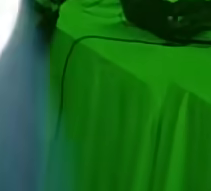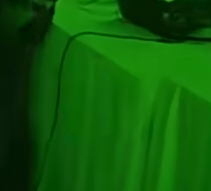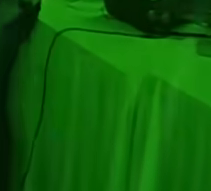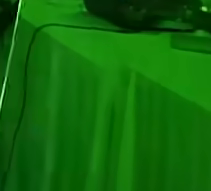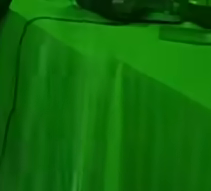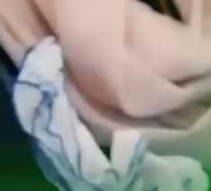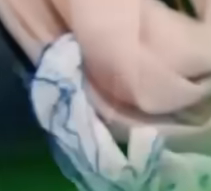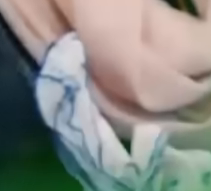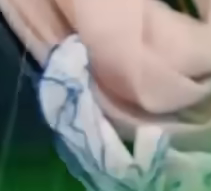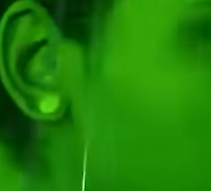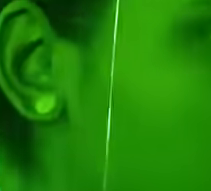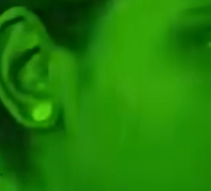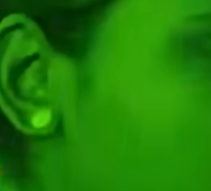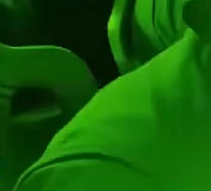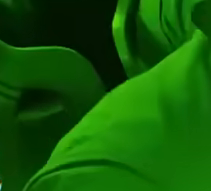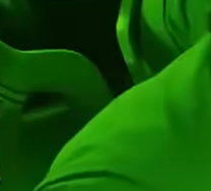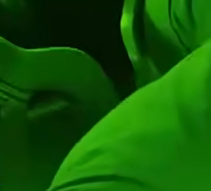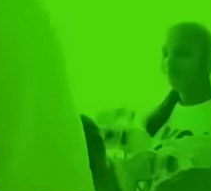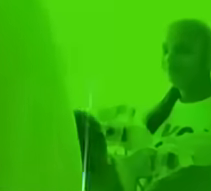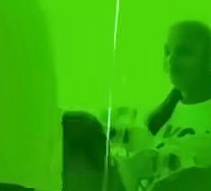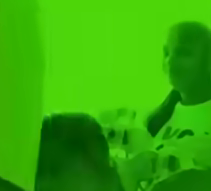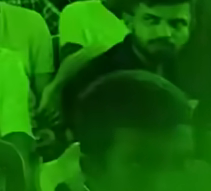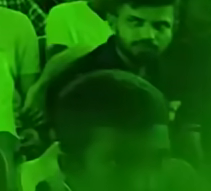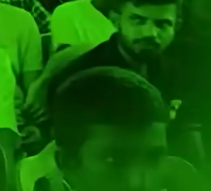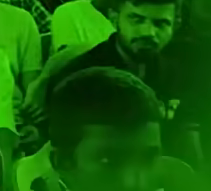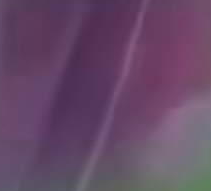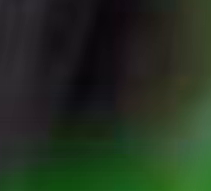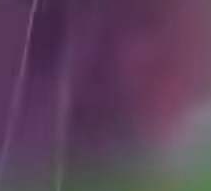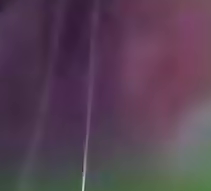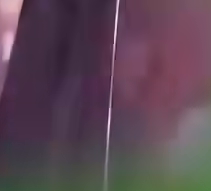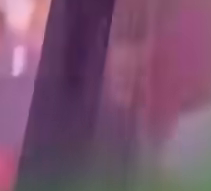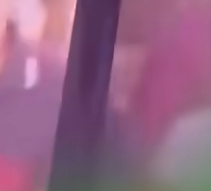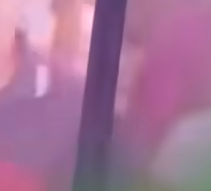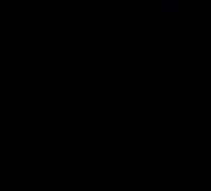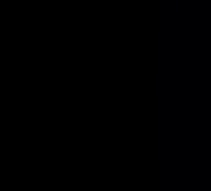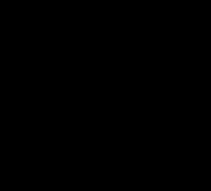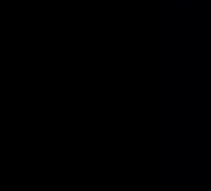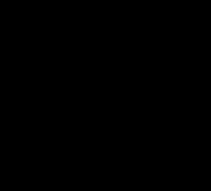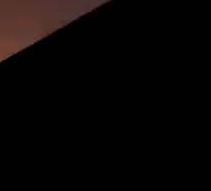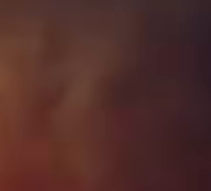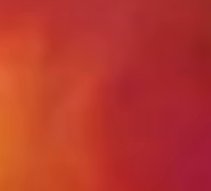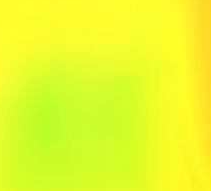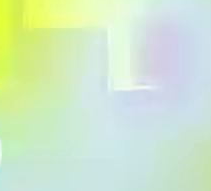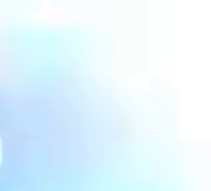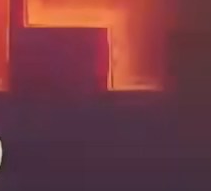ජයගමු ශ්‍රී ලංකා රත්නපුරට දෙස් විදෙස් රැකියා අවස්ථා අප්‍රේල් 26 27 රත්නපුර මුද්දුව ක්‍රීඩාංගණයේදී.